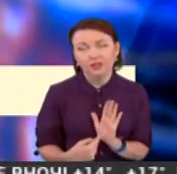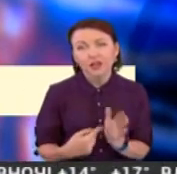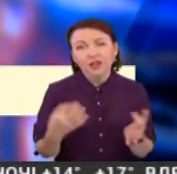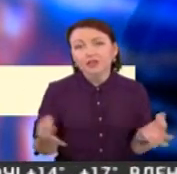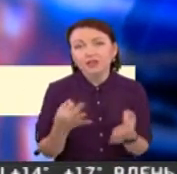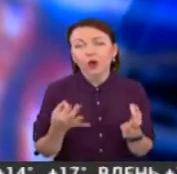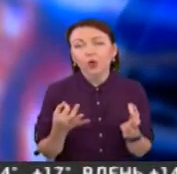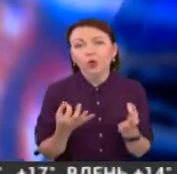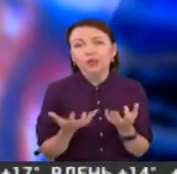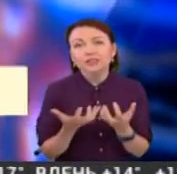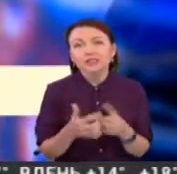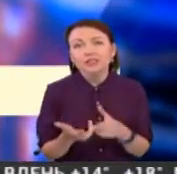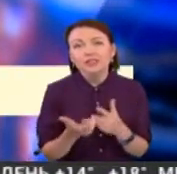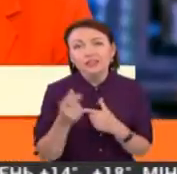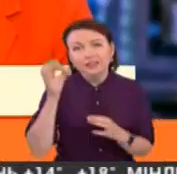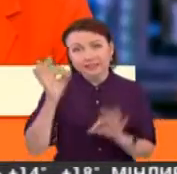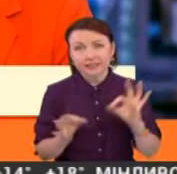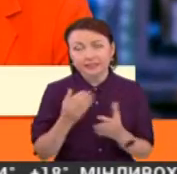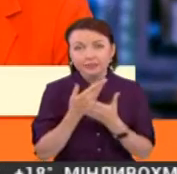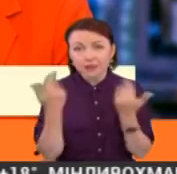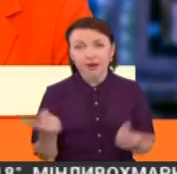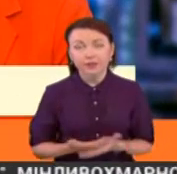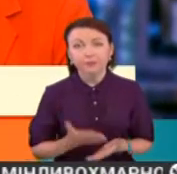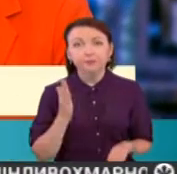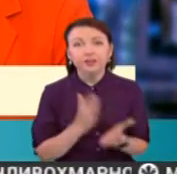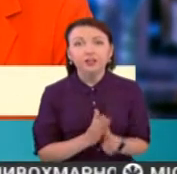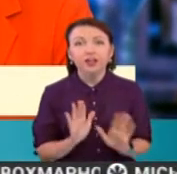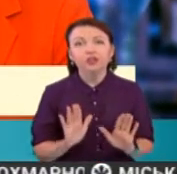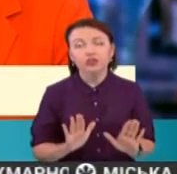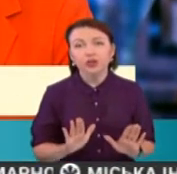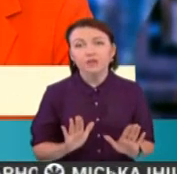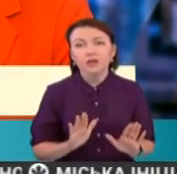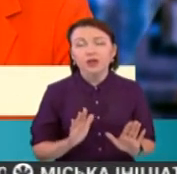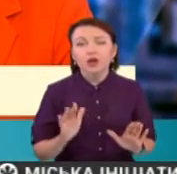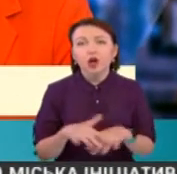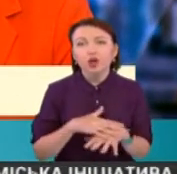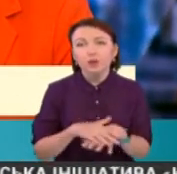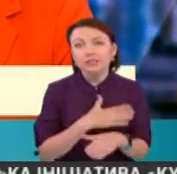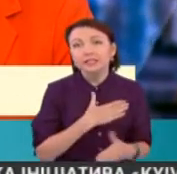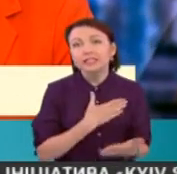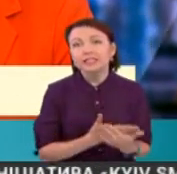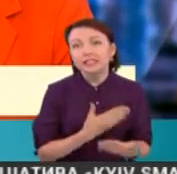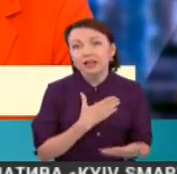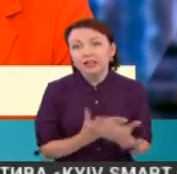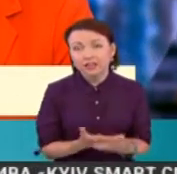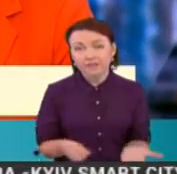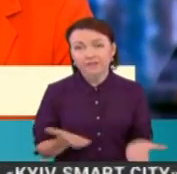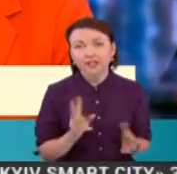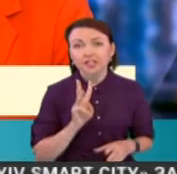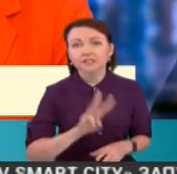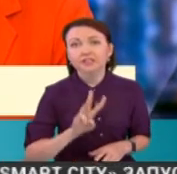Ніякої статистики немає. Є лише якісь громадські ініціативи, там якийсь сайт